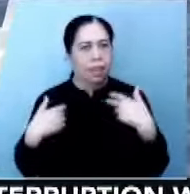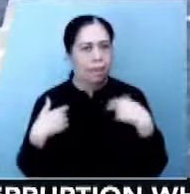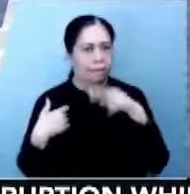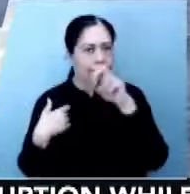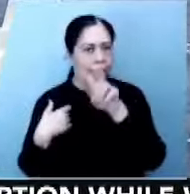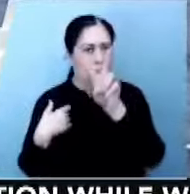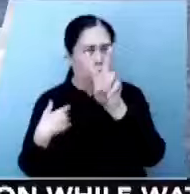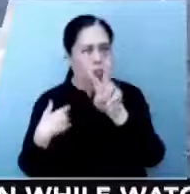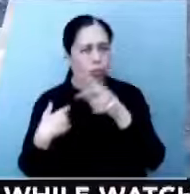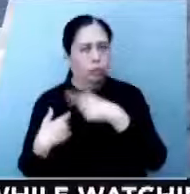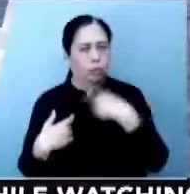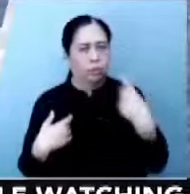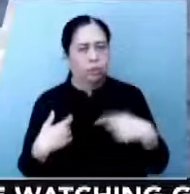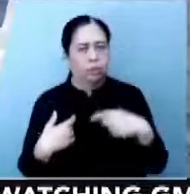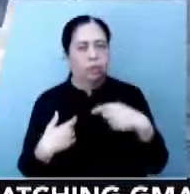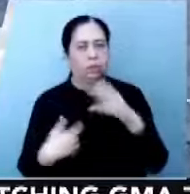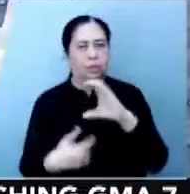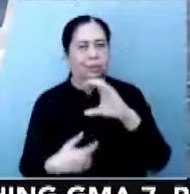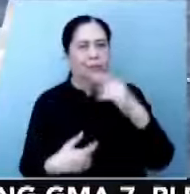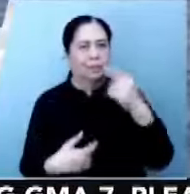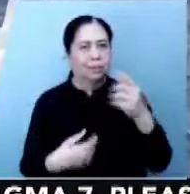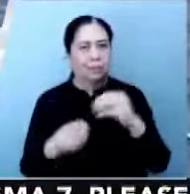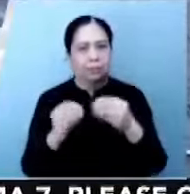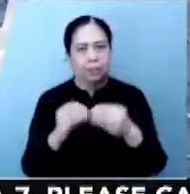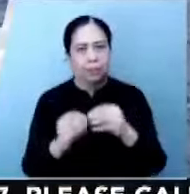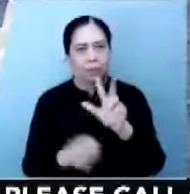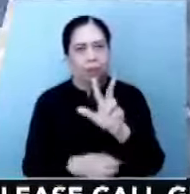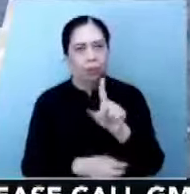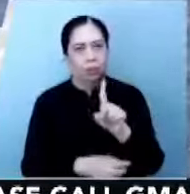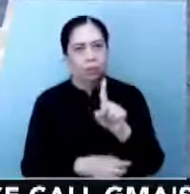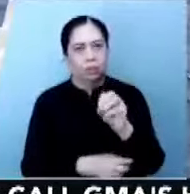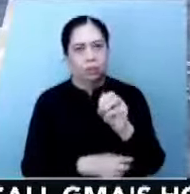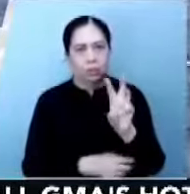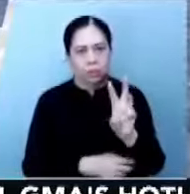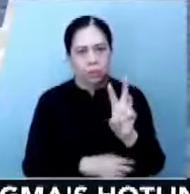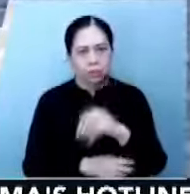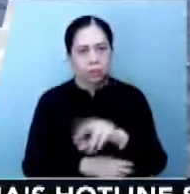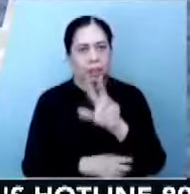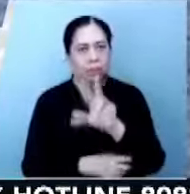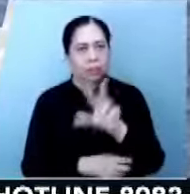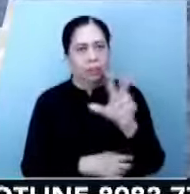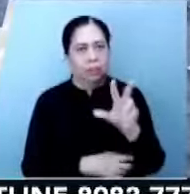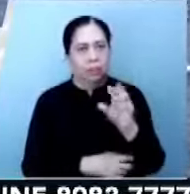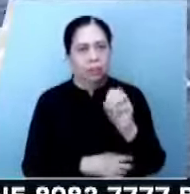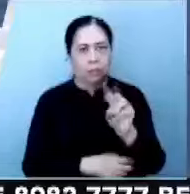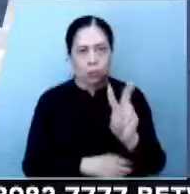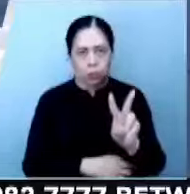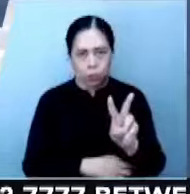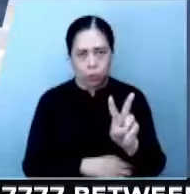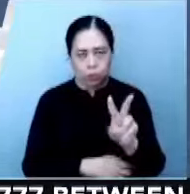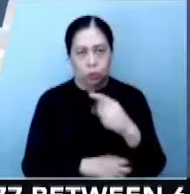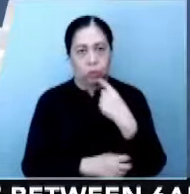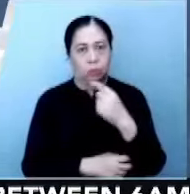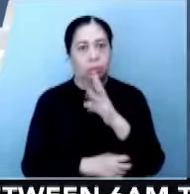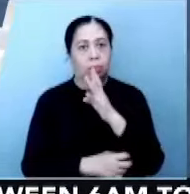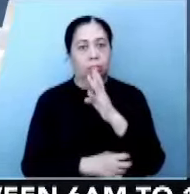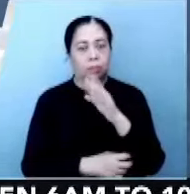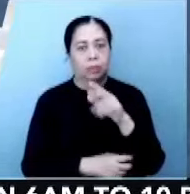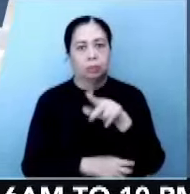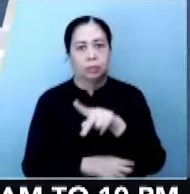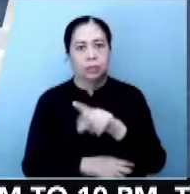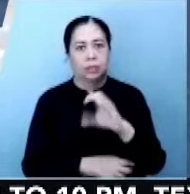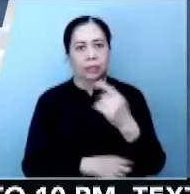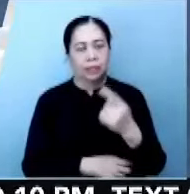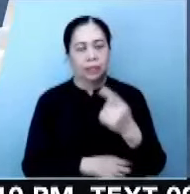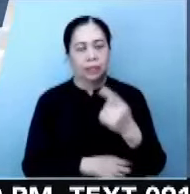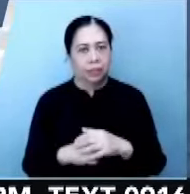Chinese Coast Guard ship na may number 3106 at 3302 ayon sa tagapagsalita ng Philippine Coast Guard on the